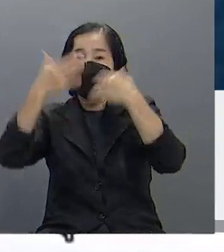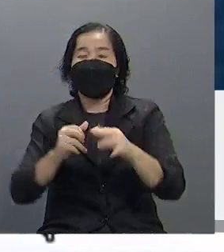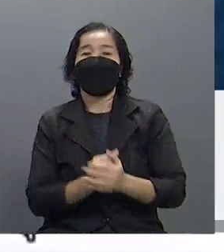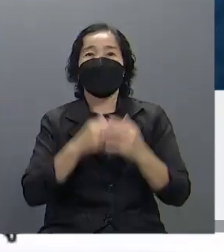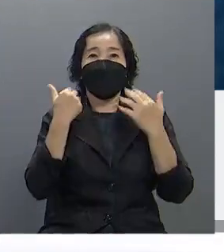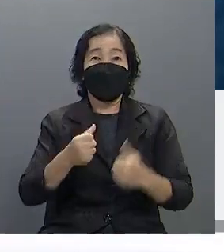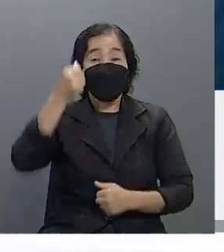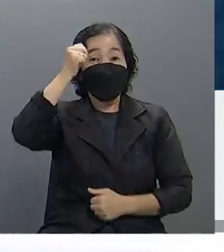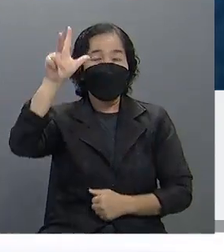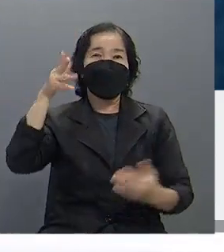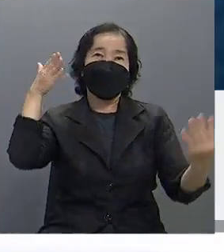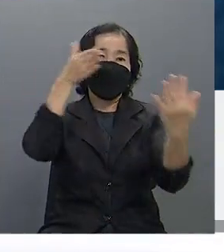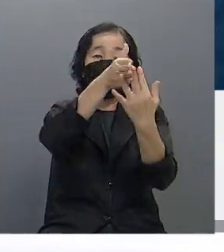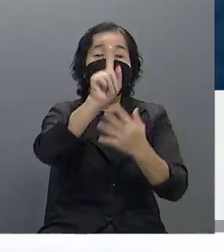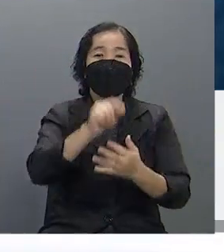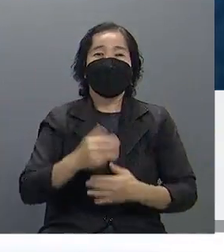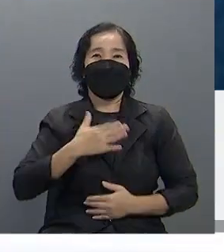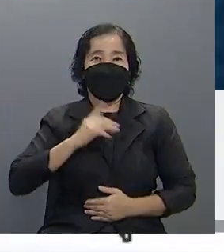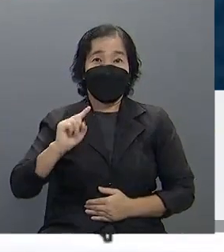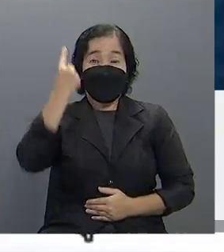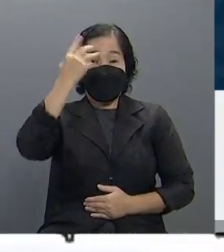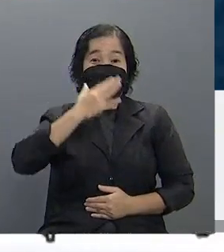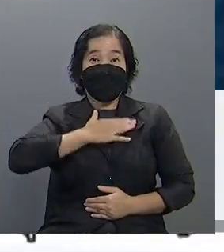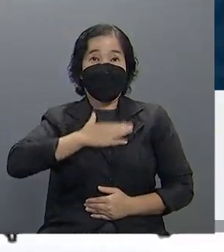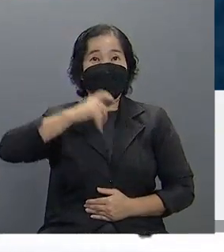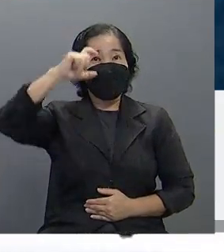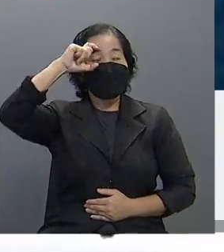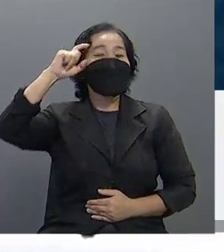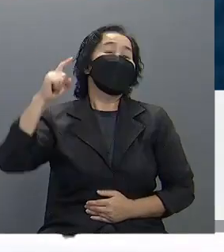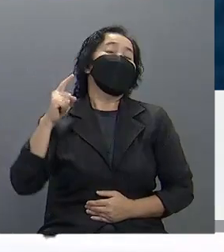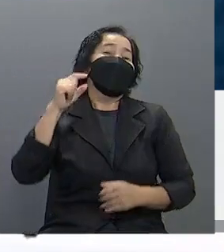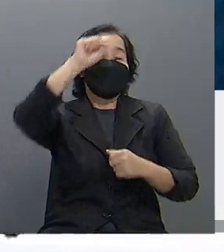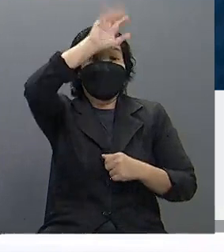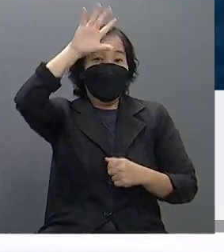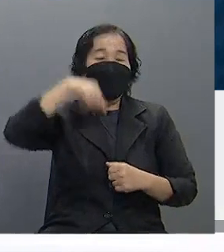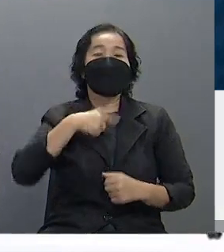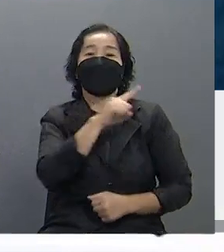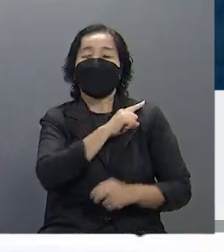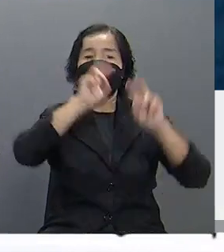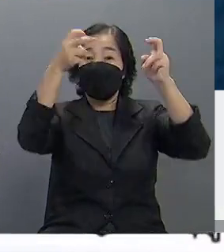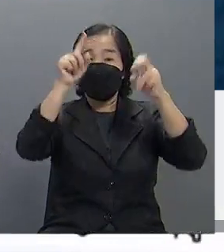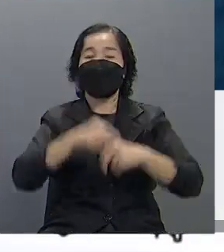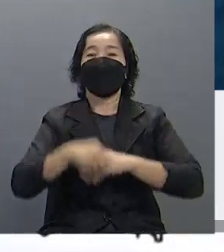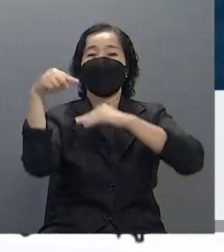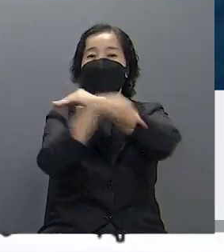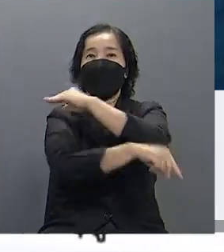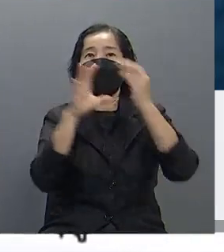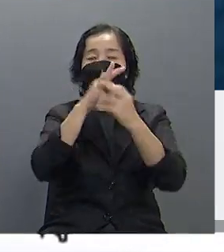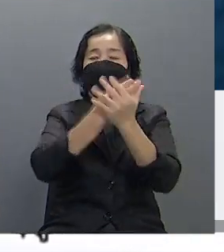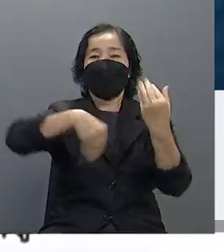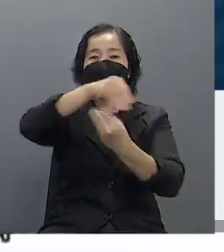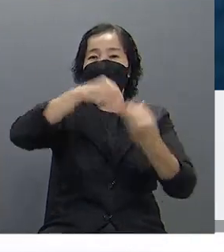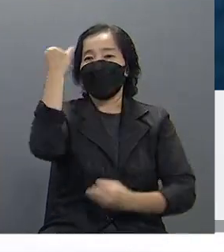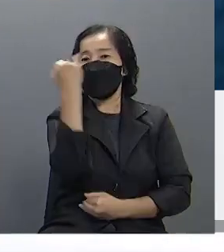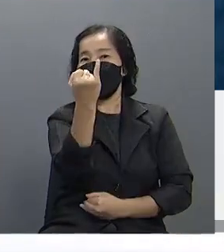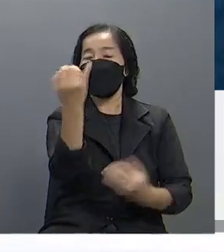ที่คุณเต้มงคลกิจสุขสินธารานนท์นะคะส.ส.พรรคไทยศรีวิไลในประเด็นทุจริตบริหารเศรษฐกิจที่ไร้ประสิทธิภาพมีหนี้ครั